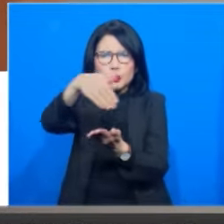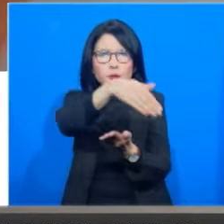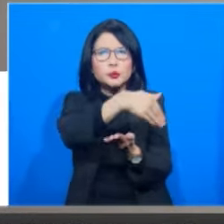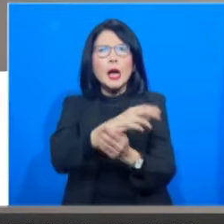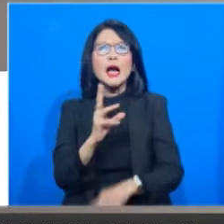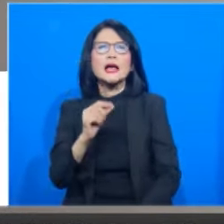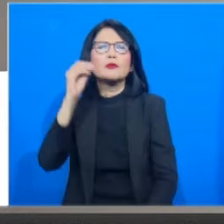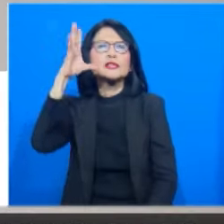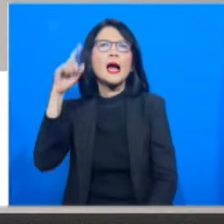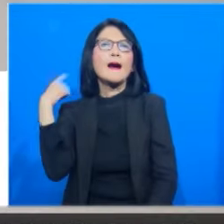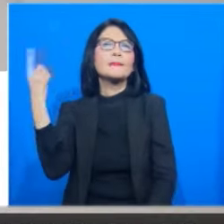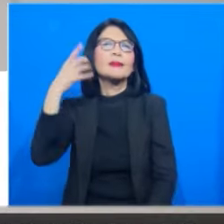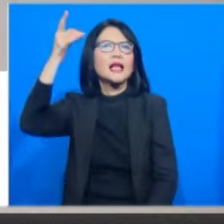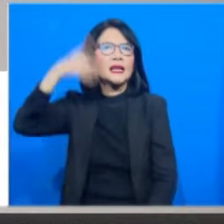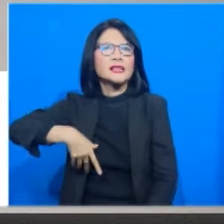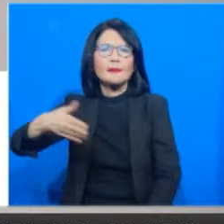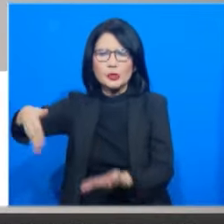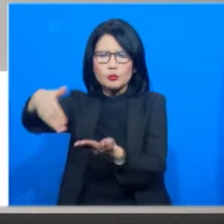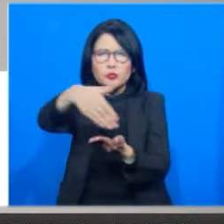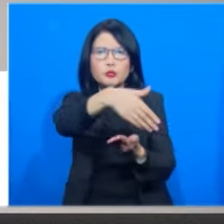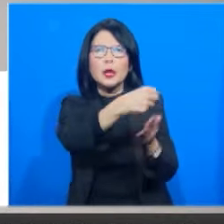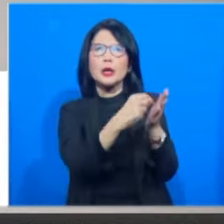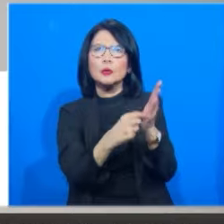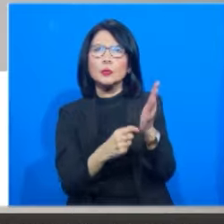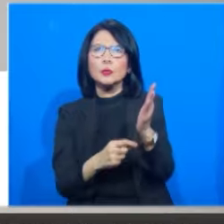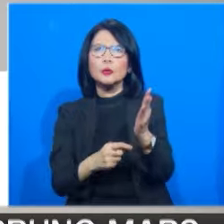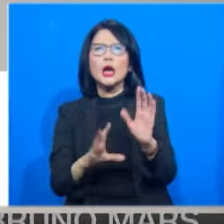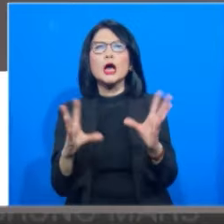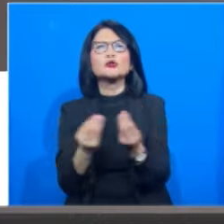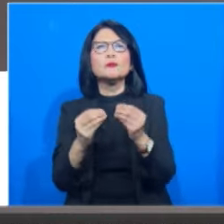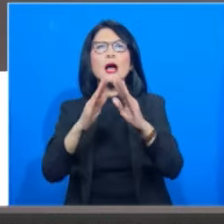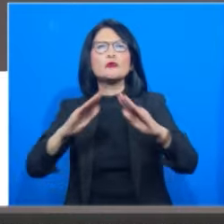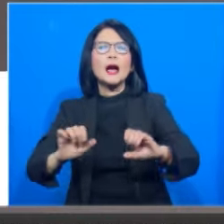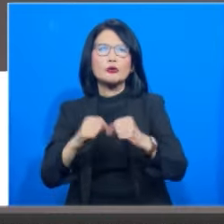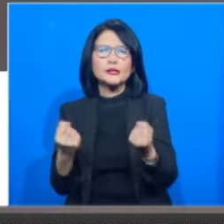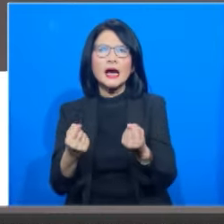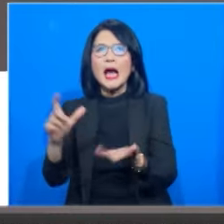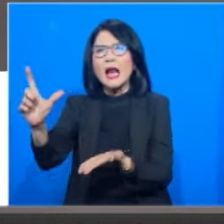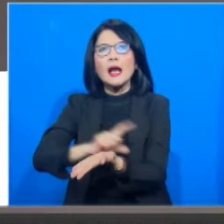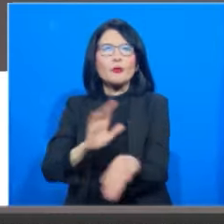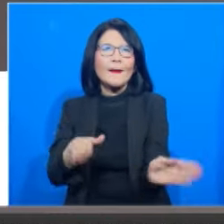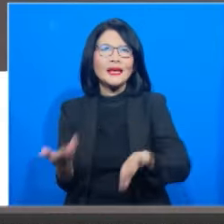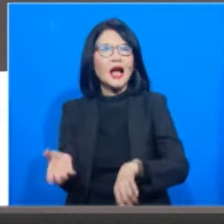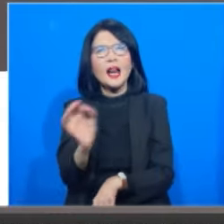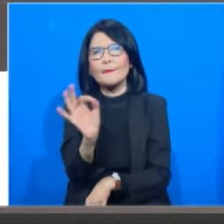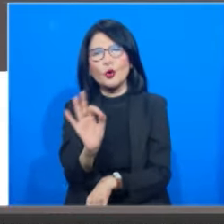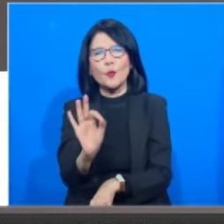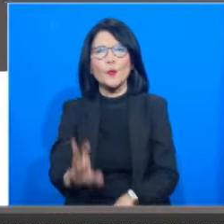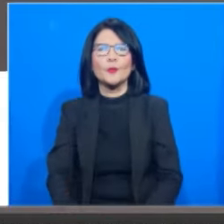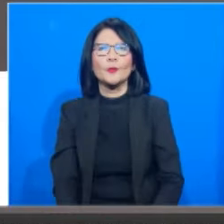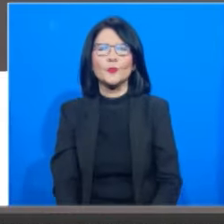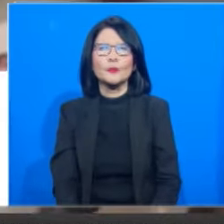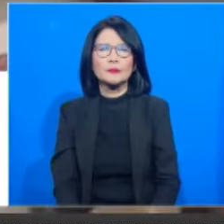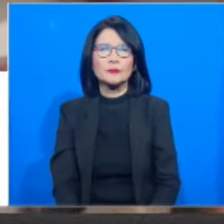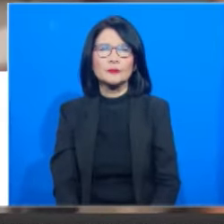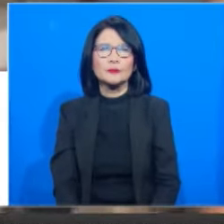Rabu siang, pemerintah desa masih mendata jumlah rumah rusak akibat gempa. Belum ada laporan korban jiwa akibat gempa bumi di wilayah